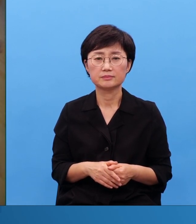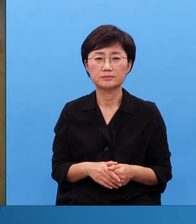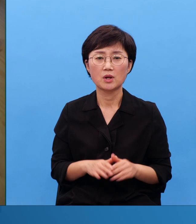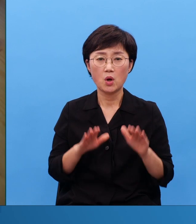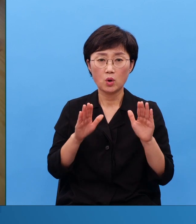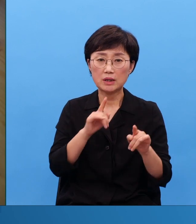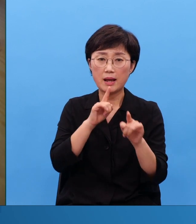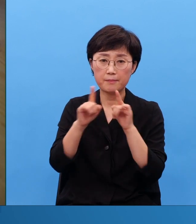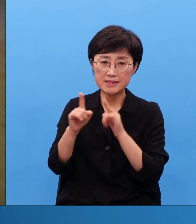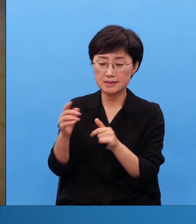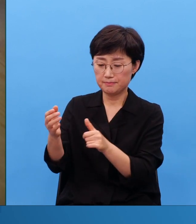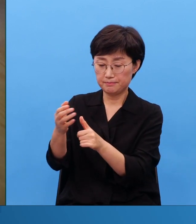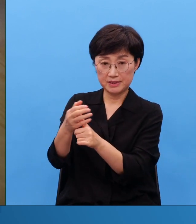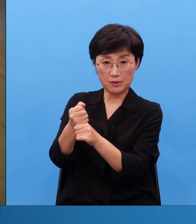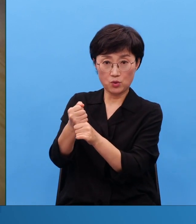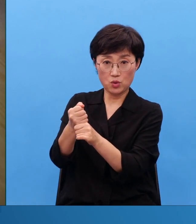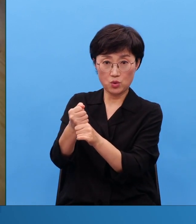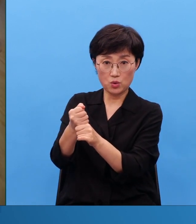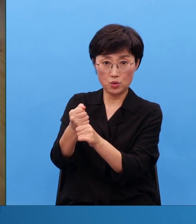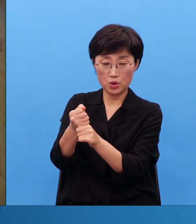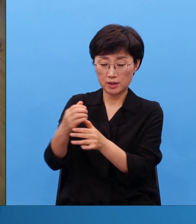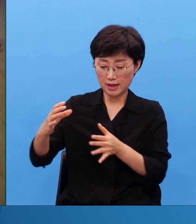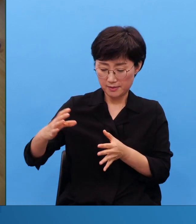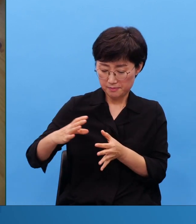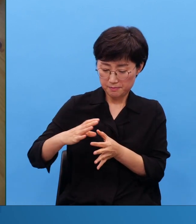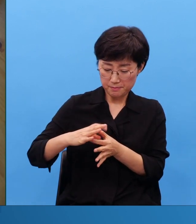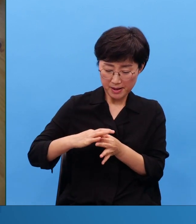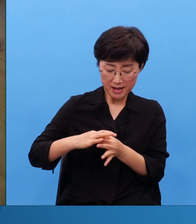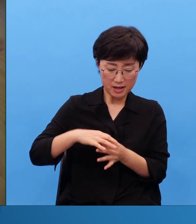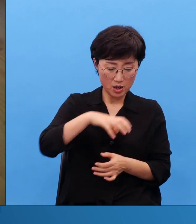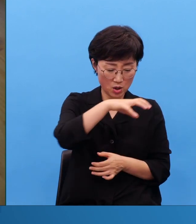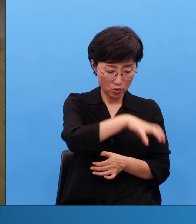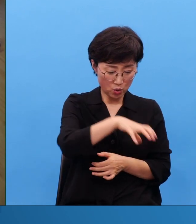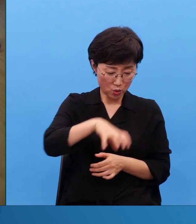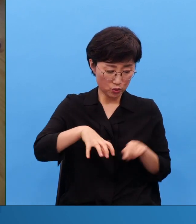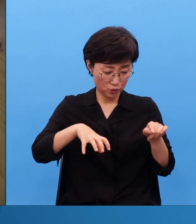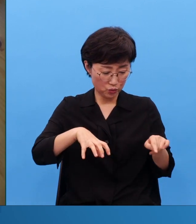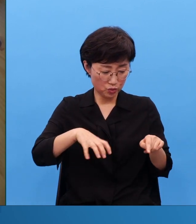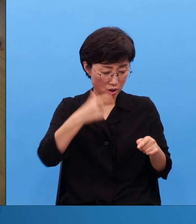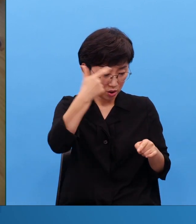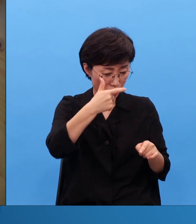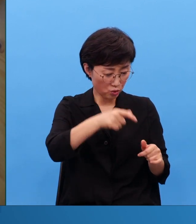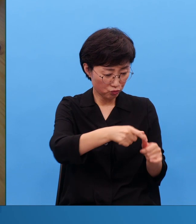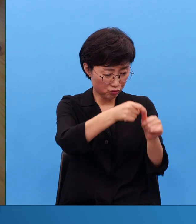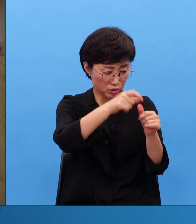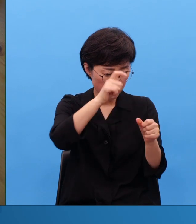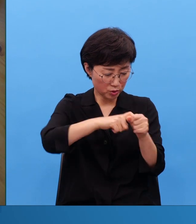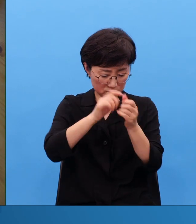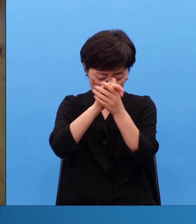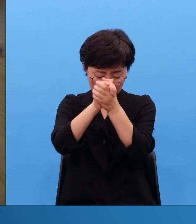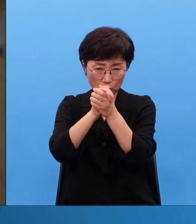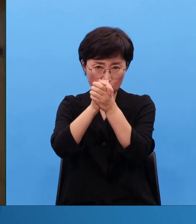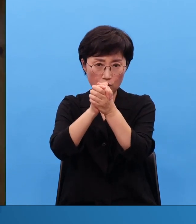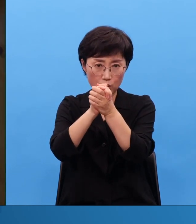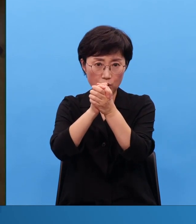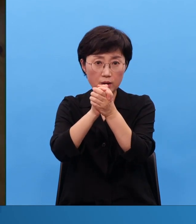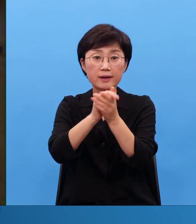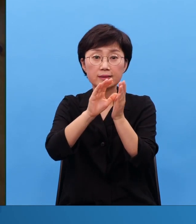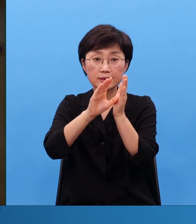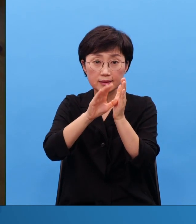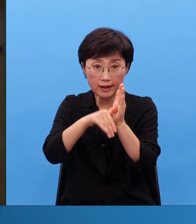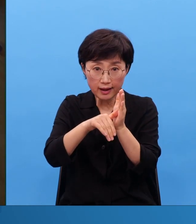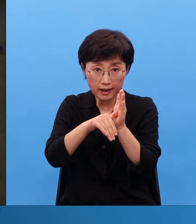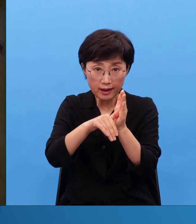오늘의 말씀을 잡고 내게 허락하신 전도 현장과 영혼을 놓고 기도합니다. 이때